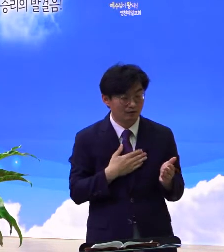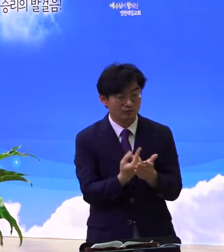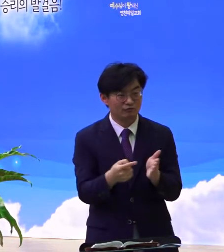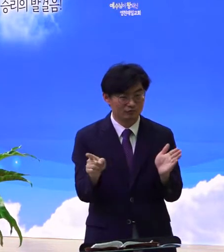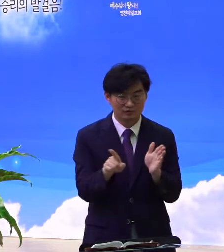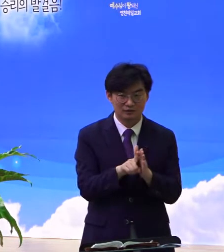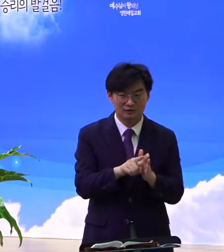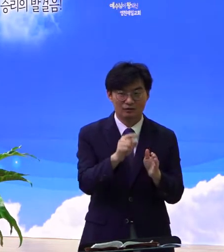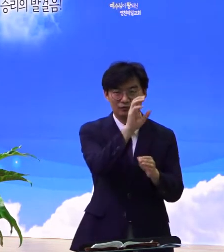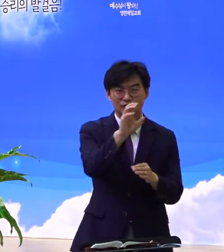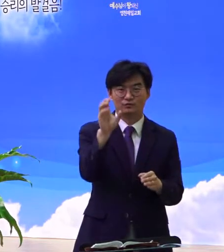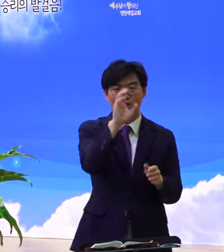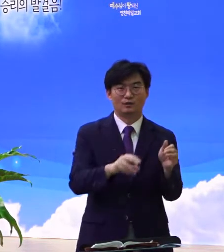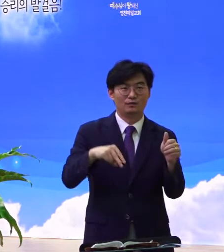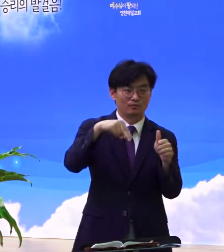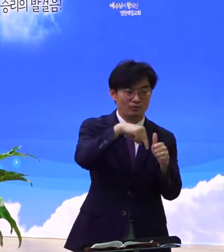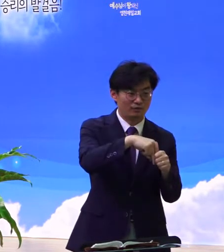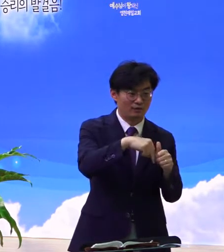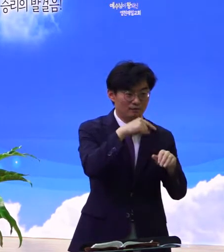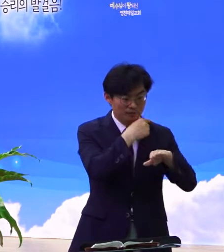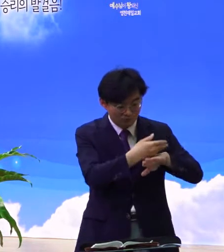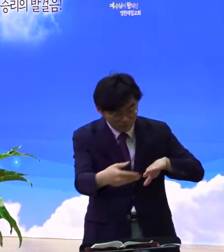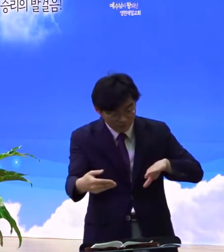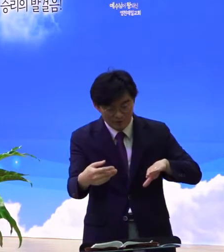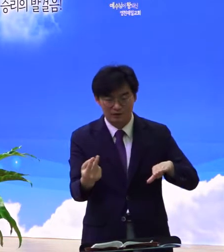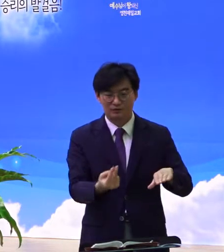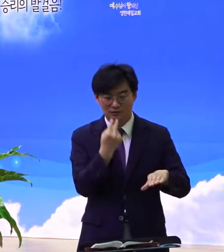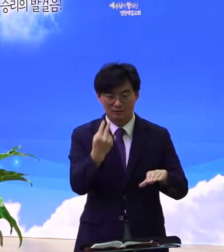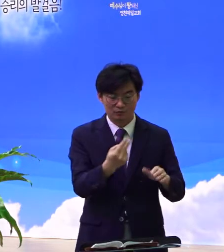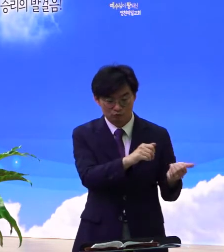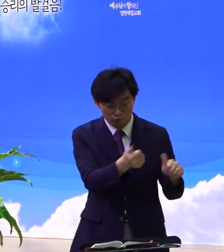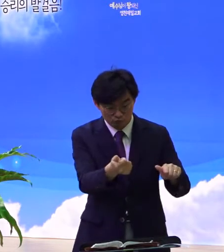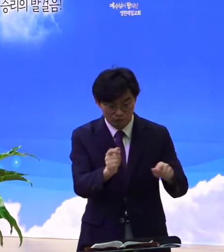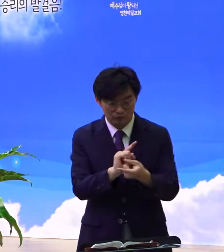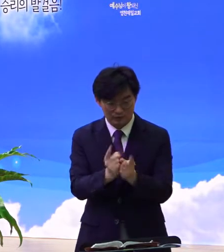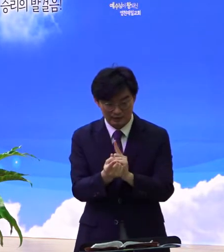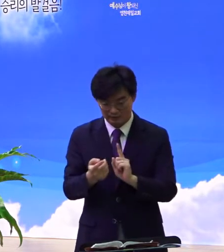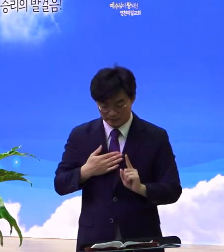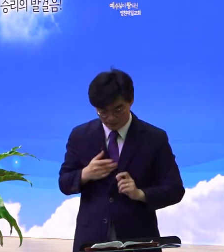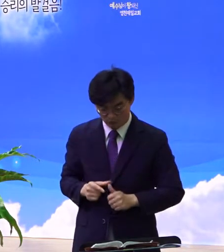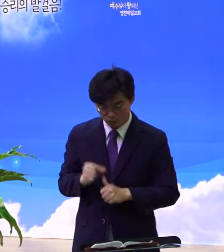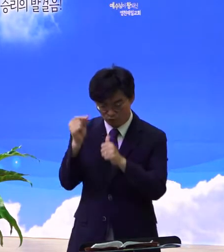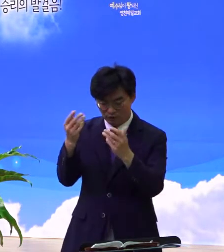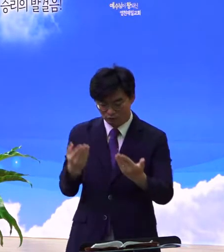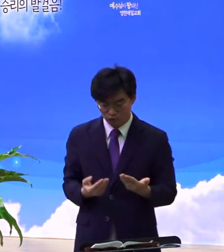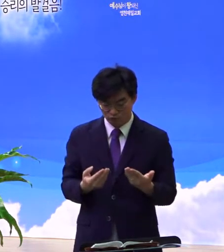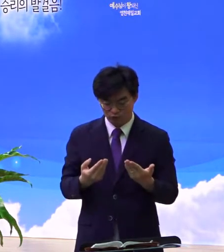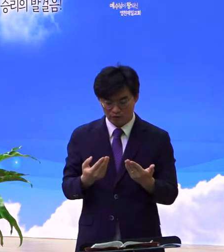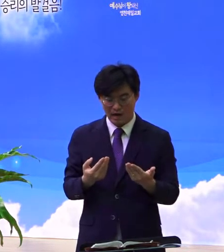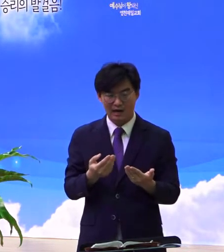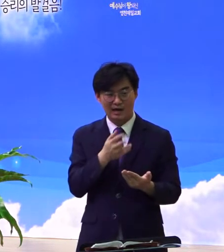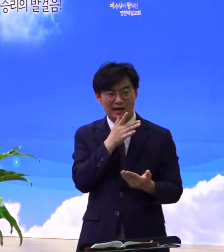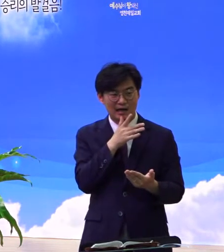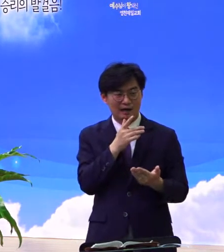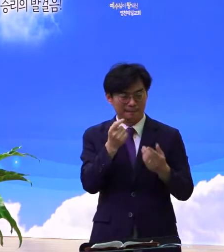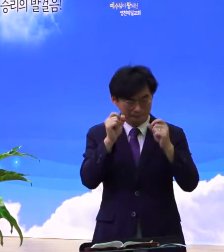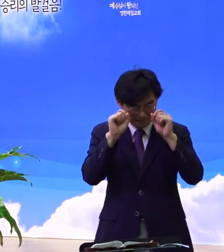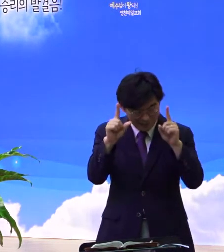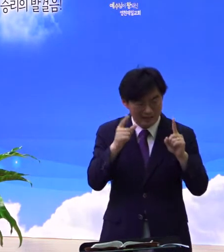다 쏟으시면서 생명을 내어주시고 내 생명을 구원하셨다고 하는 것을 깨달아 알게 됩니다.